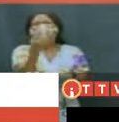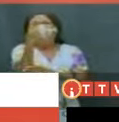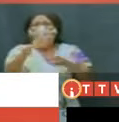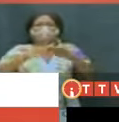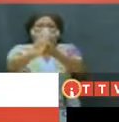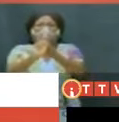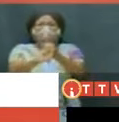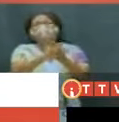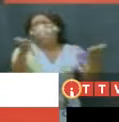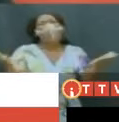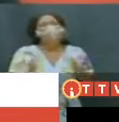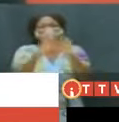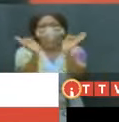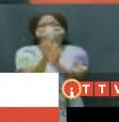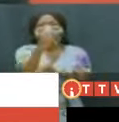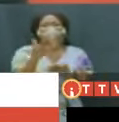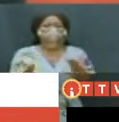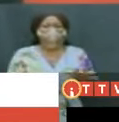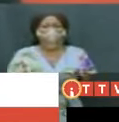zizi tifuna kutsindika kuti